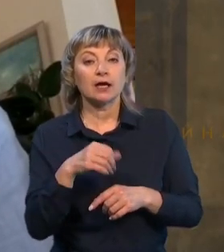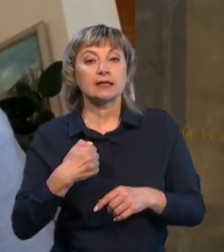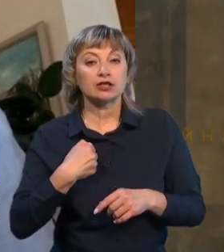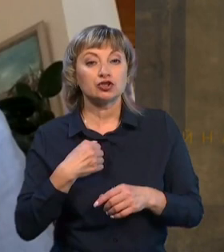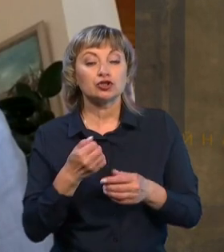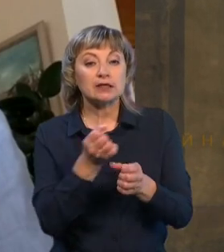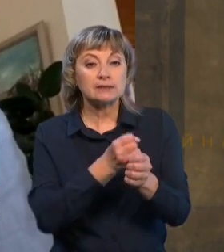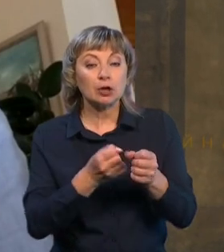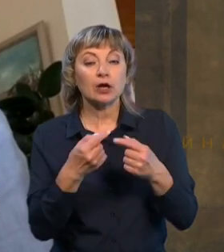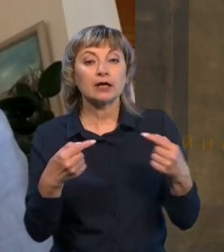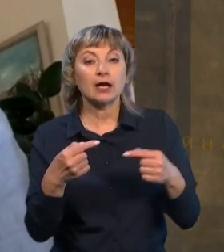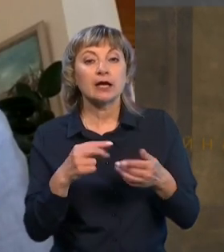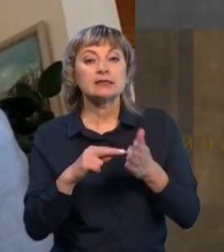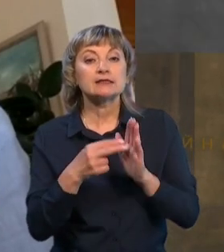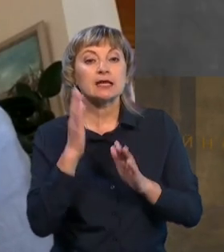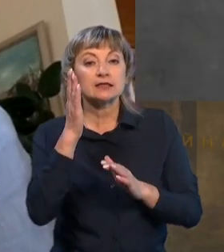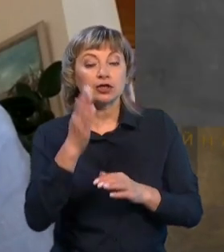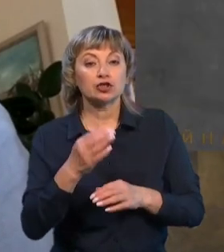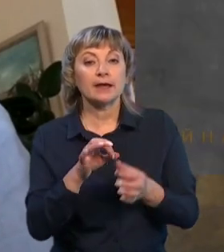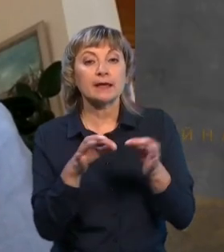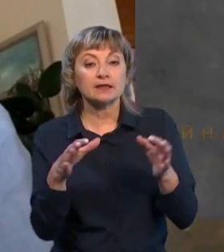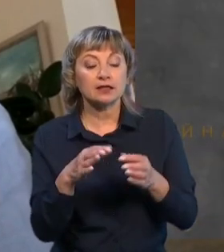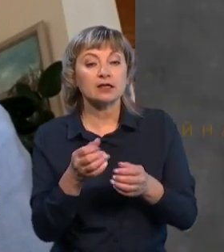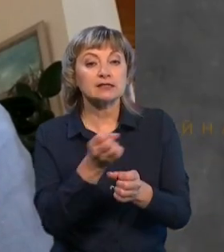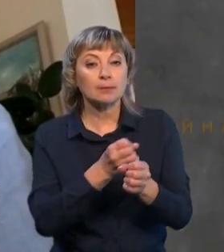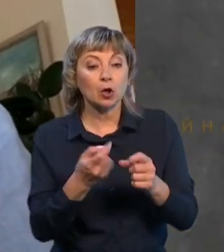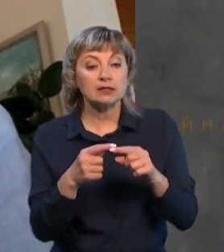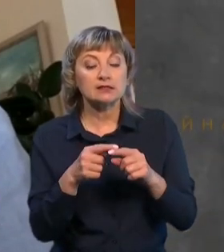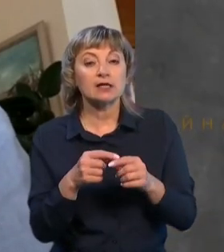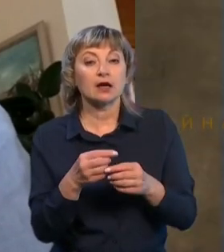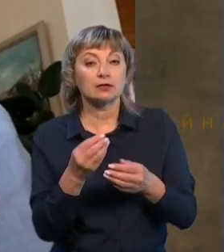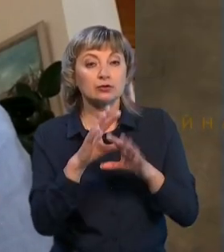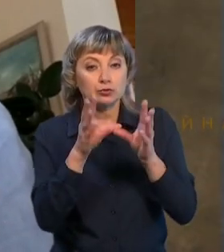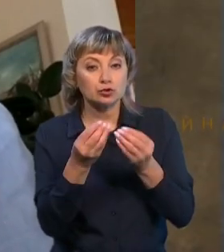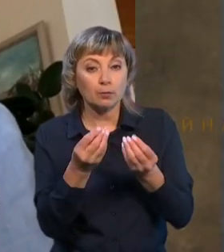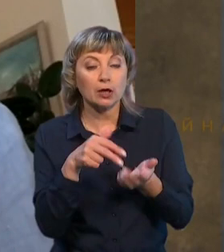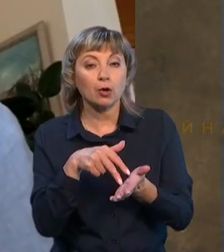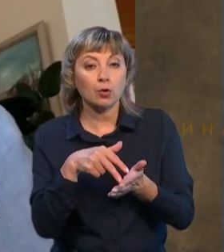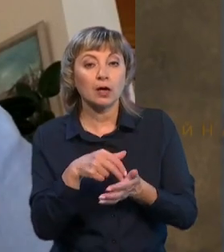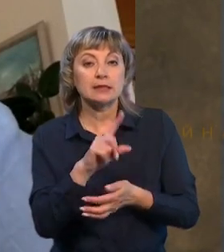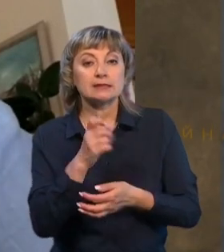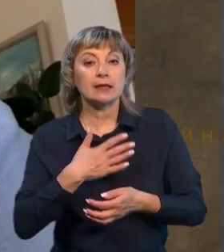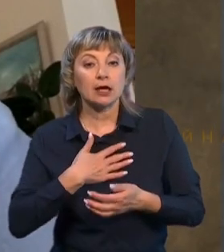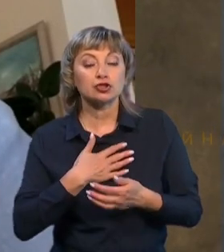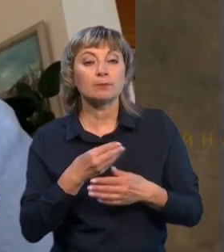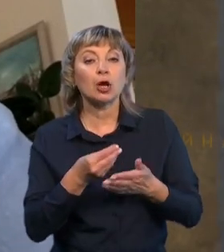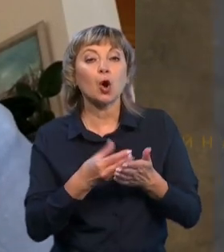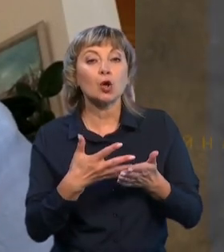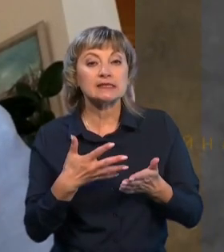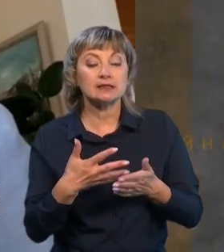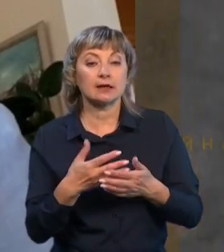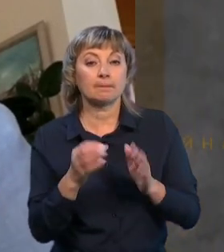решта - це стратегічна ядерна зброя ця зброя су марно коштувала за нашими оцінками